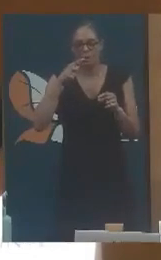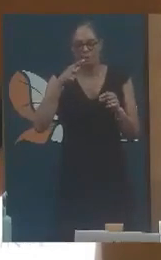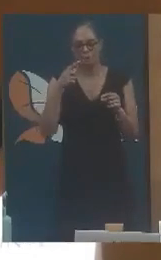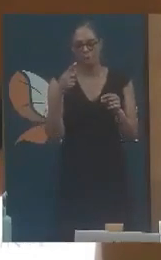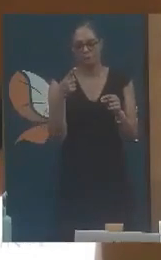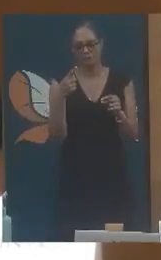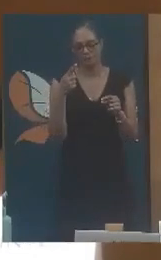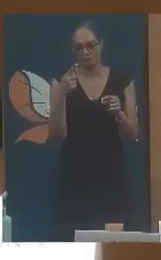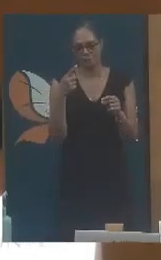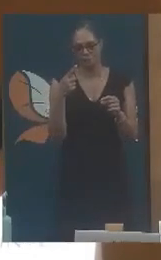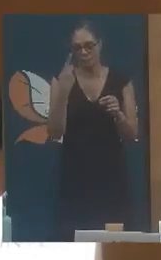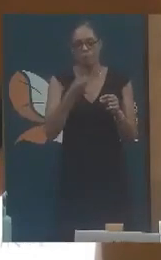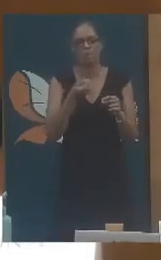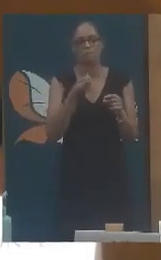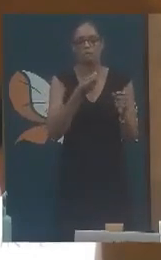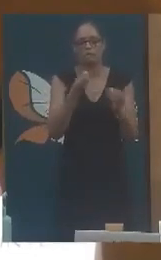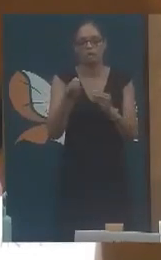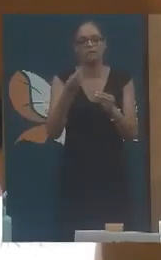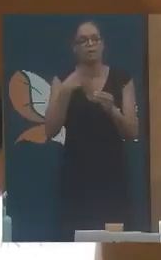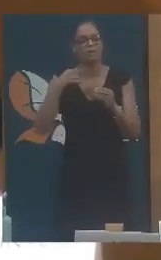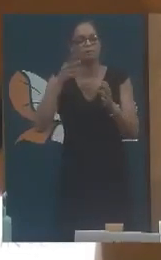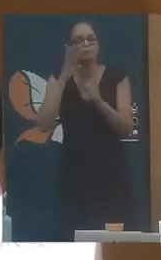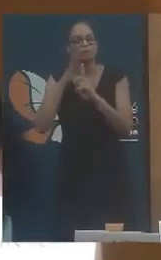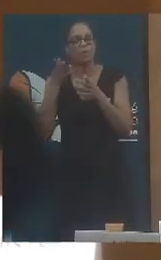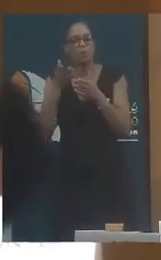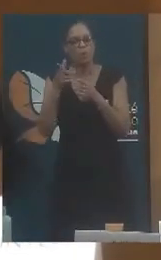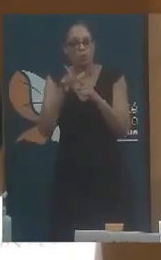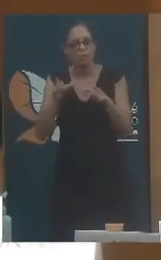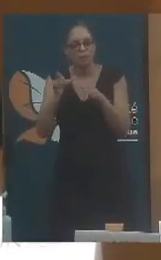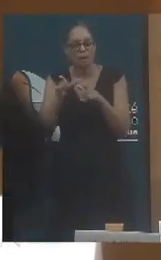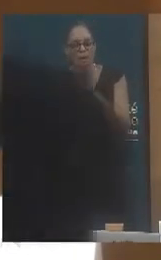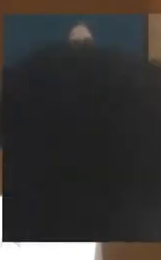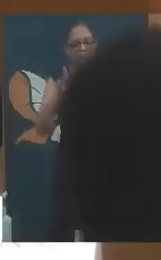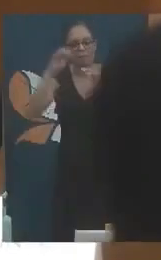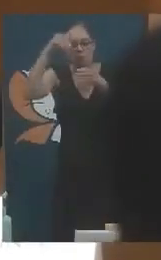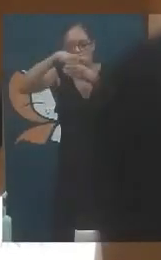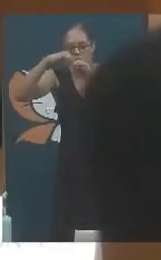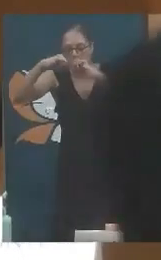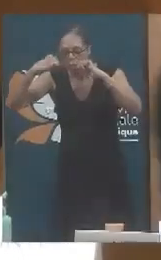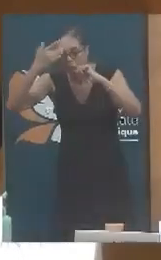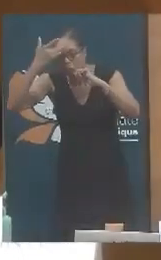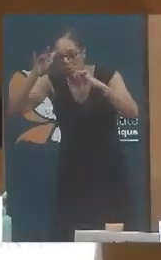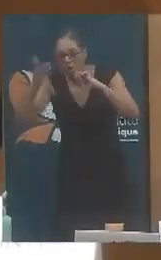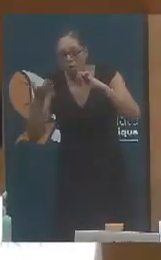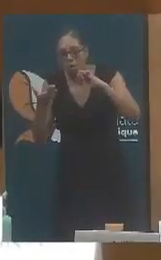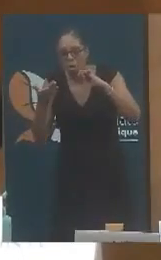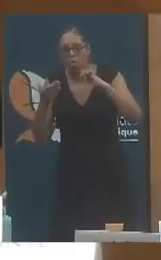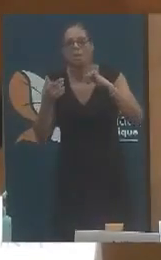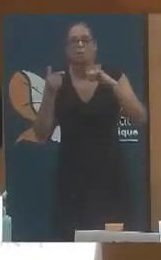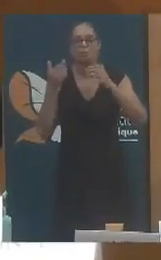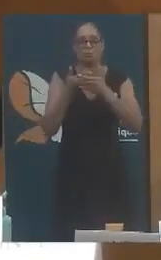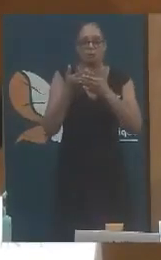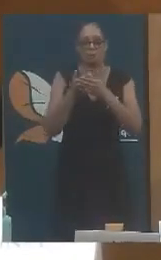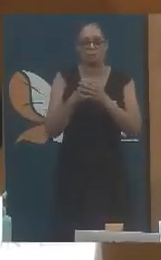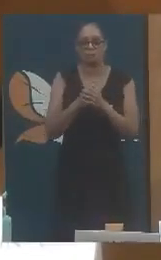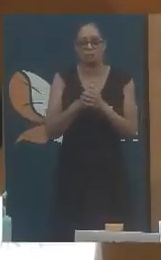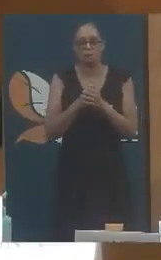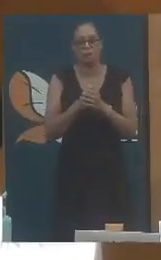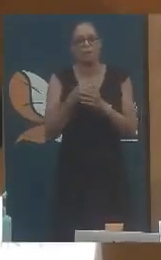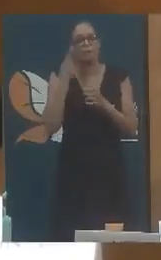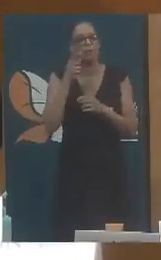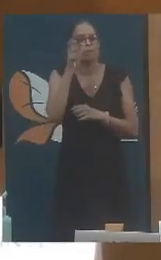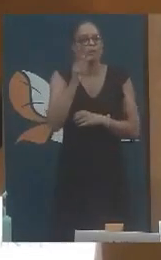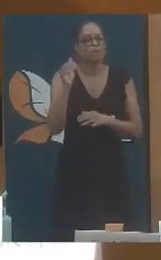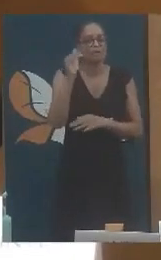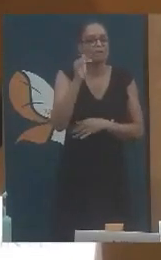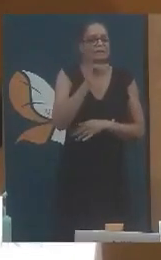missions locales. Mais il faut qu'ils connaissent l'offre pour pouvoir orienter les jeunes vers ces formations. Et pour les adultes, c'est le